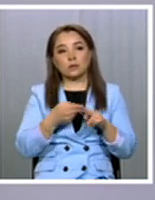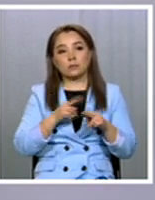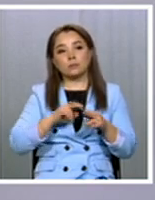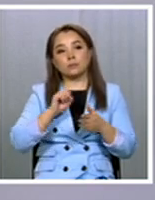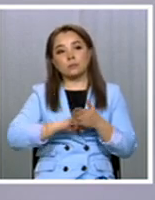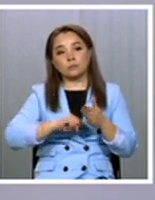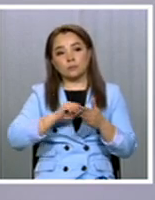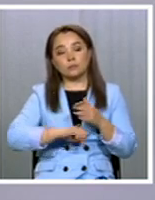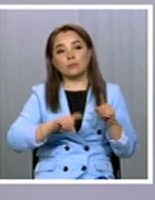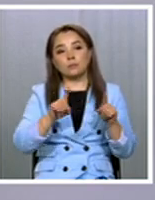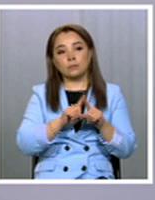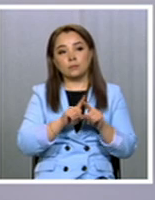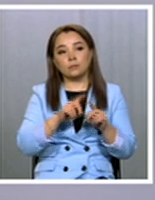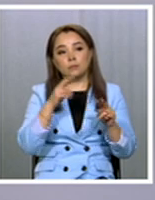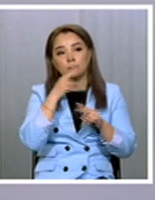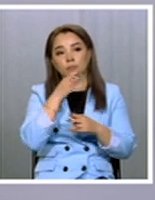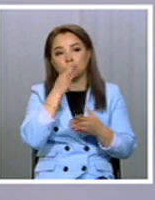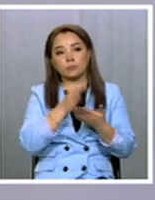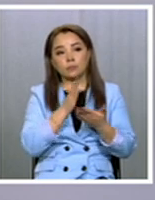қате береді. Мысалы,